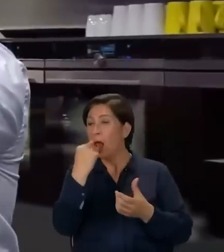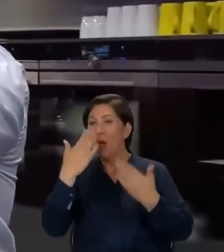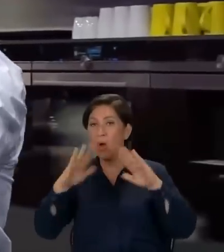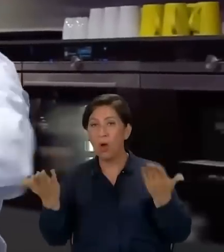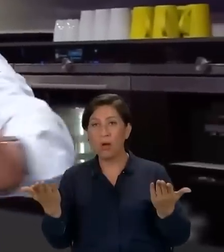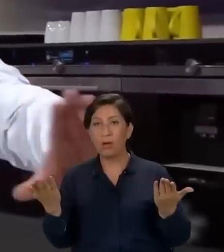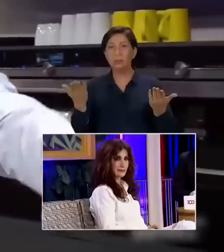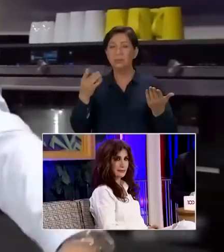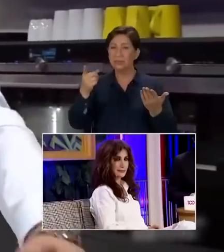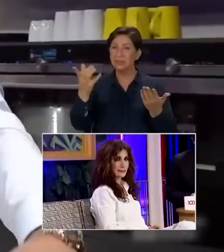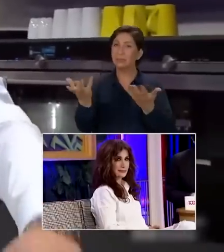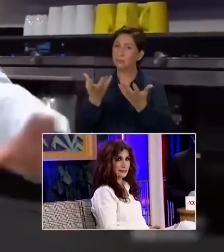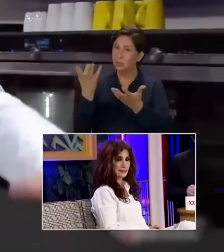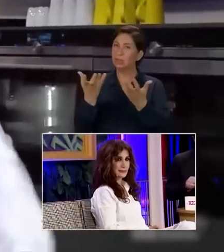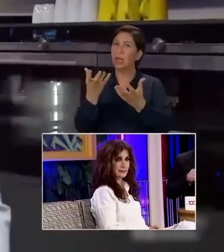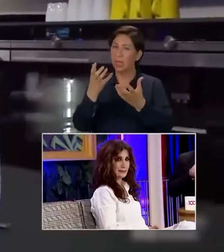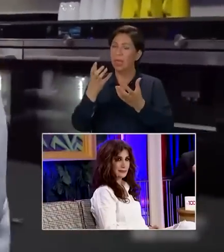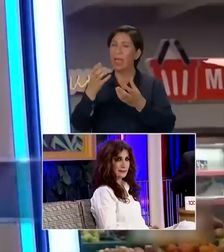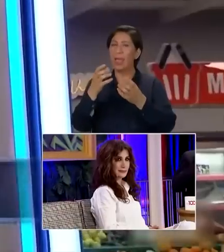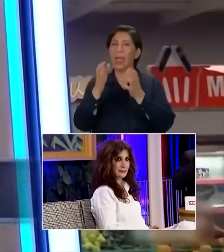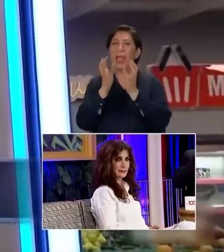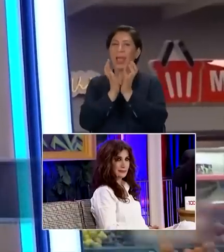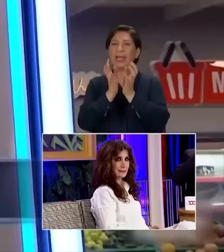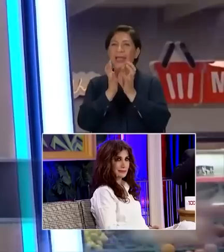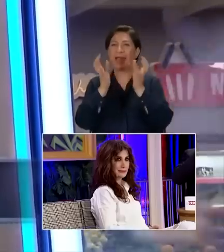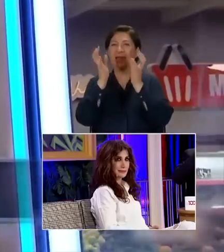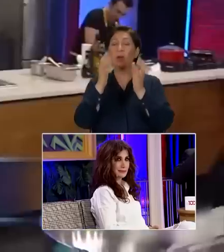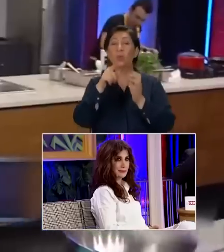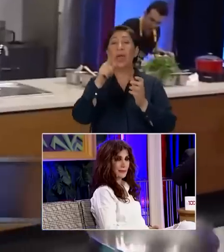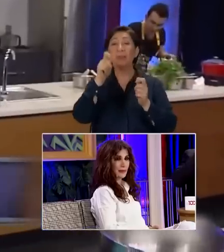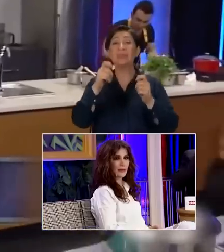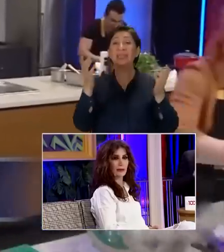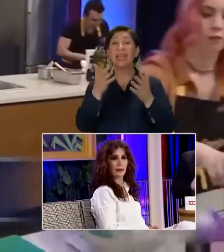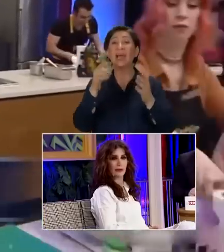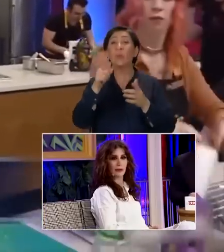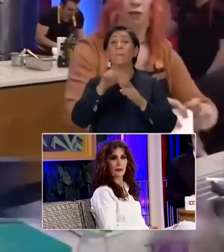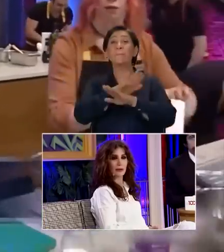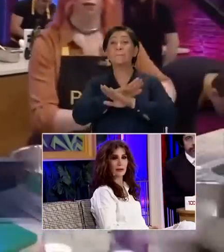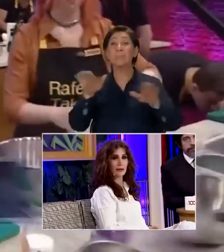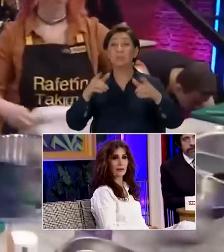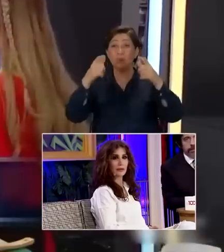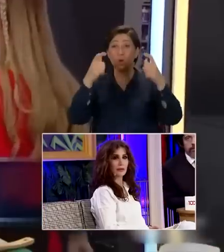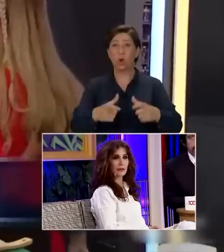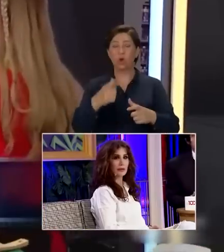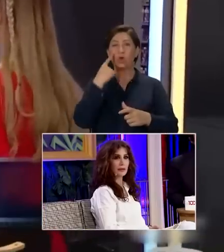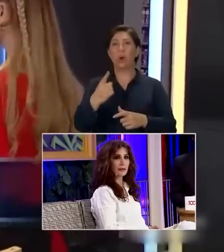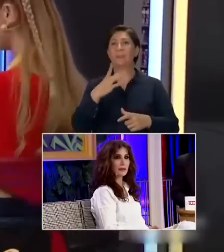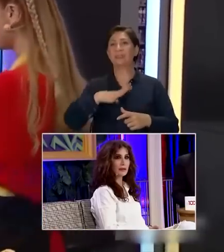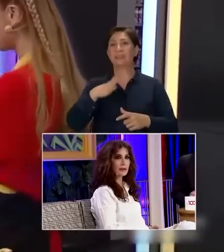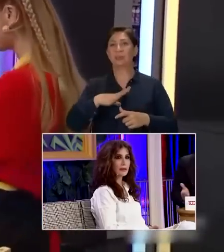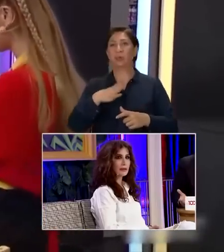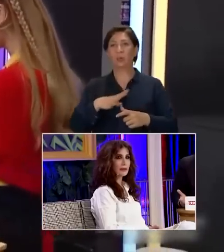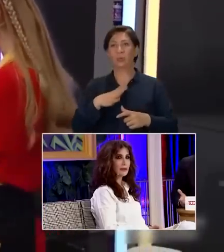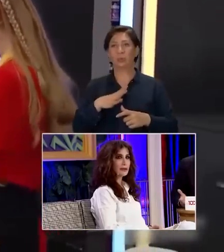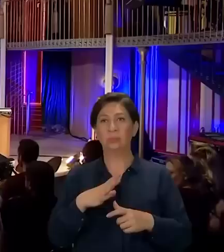yok. Sen de pişir orada, haşta, enginarda pişir. Kapatmam. Kötü yapsan dahi bunu ya, bitmiş bir şekilde buraya koy. Kapan. Birinin daha